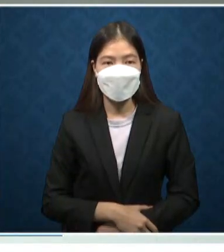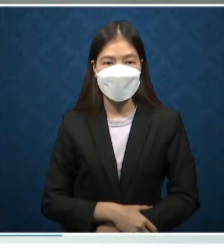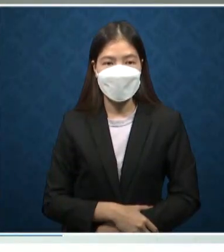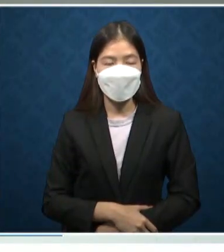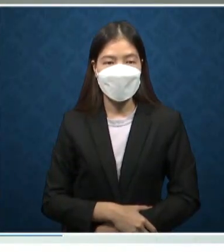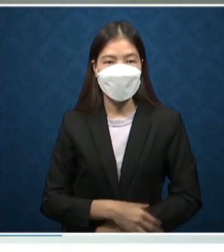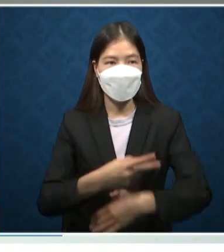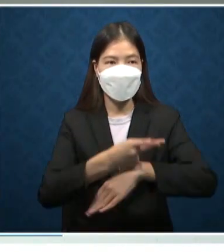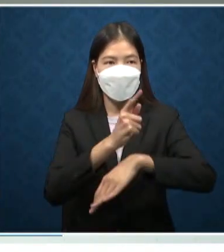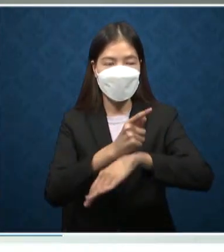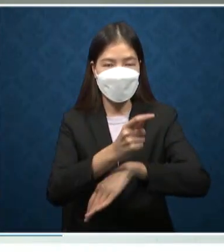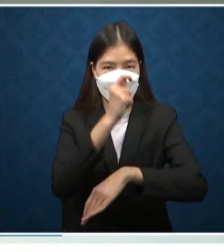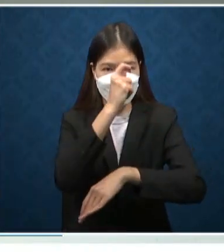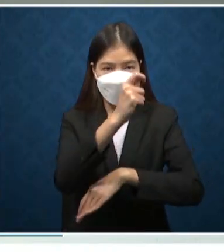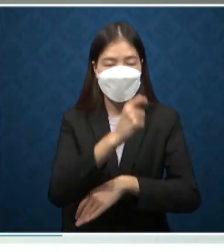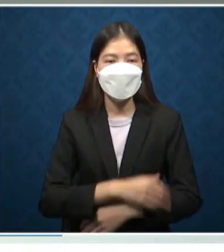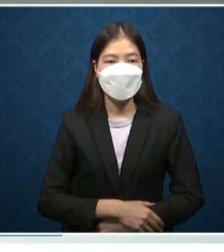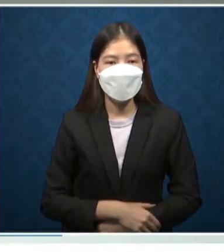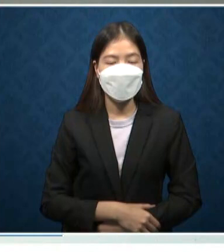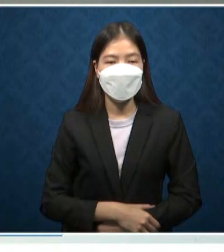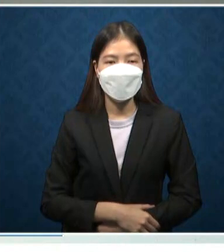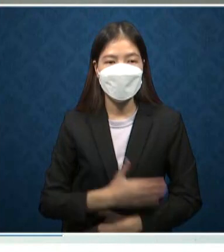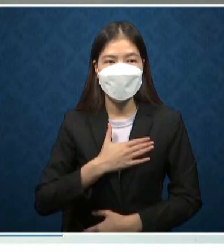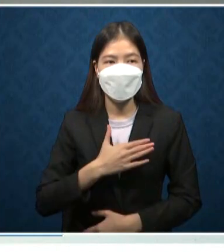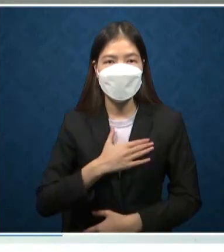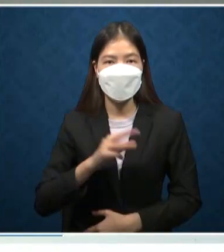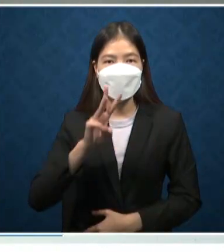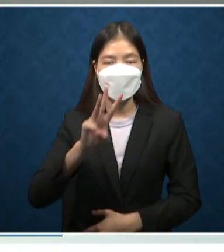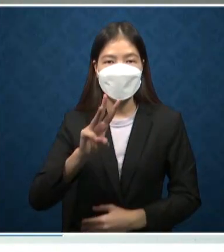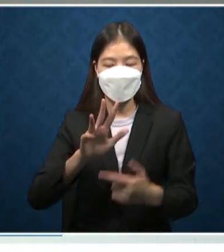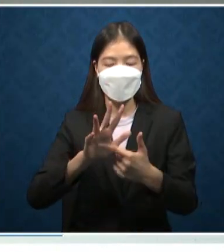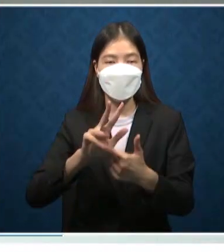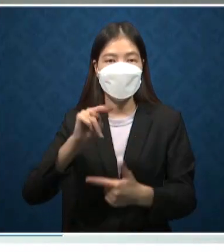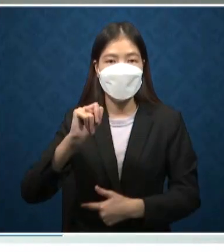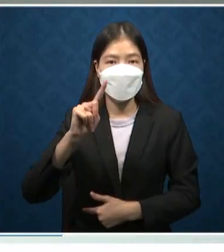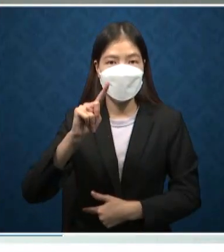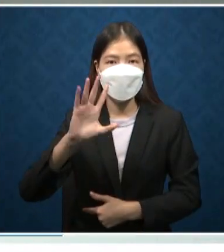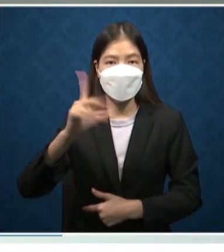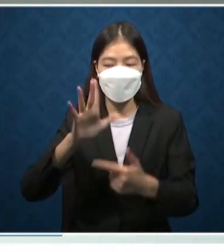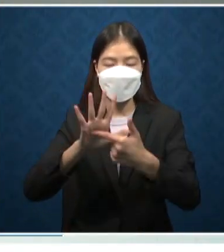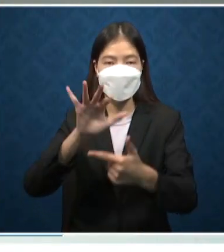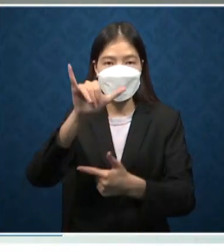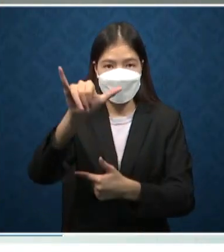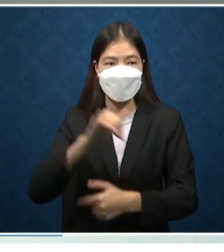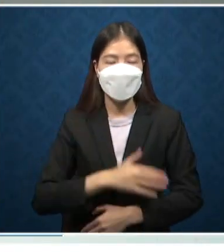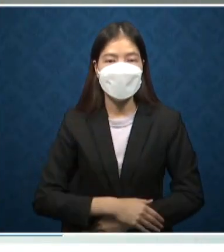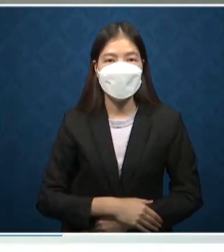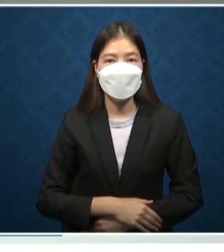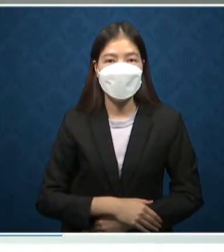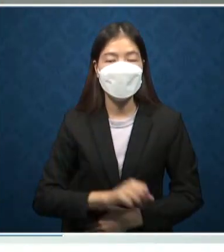กราบเรียนท่านประธานที่เคารพกับผมนายวันชัยสอนสิริสมาชิกวุฒิสภ